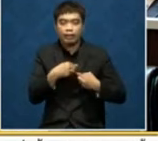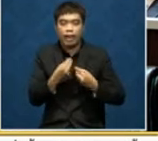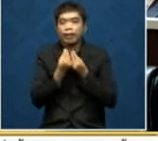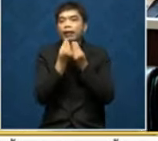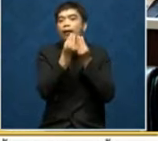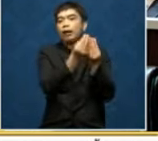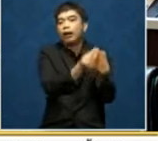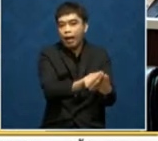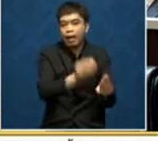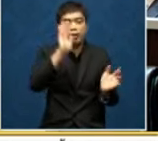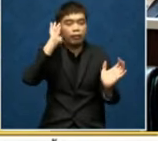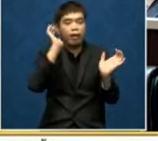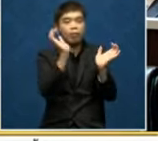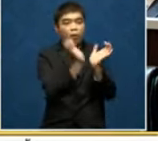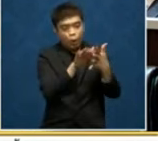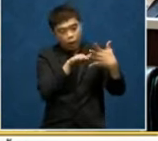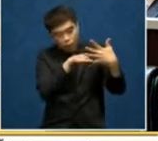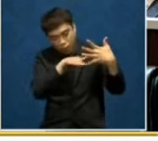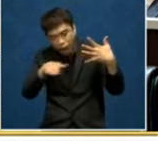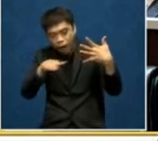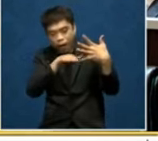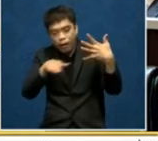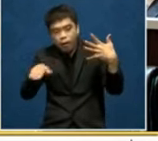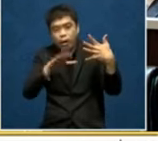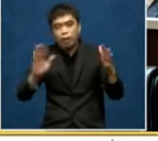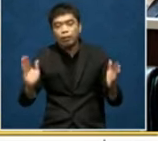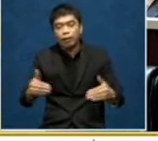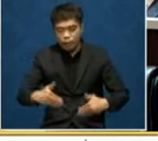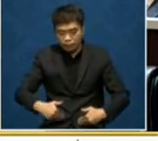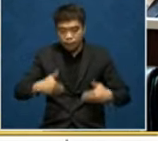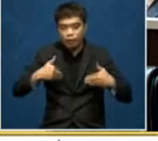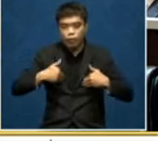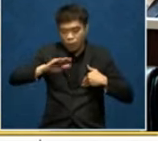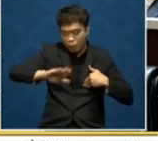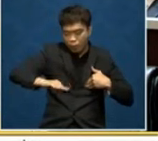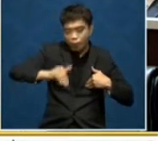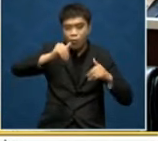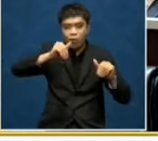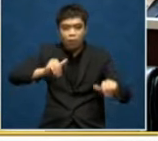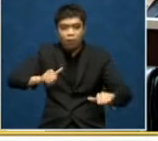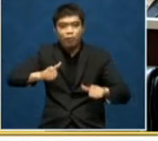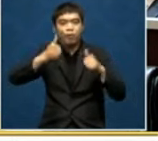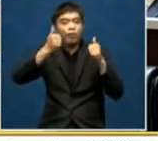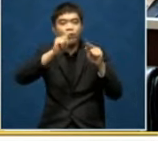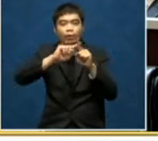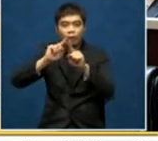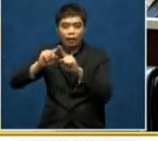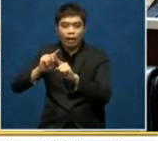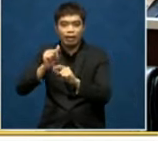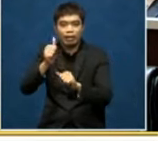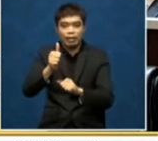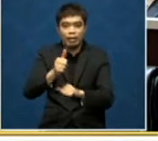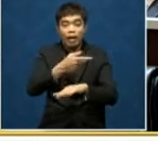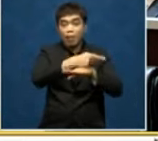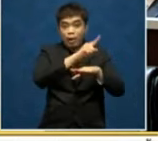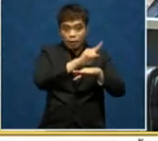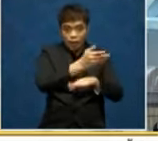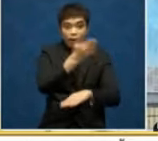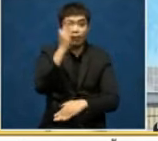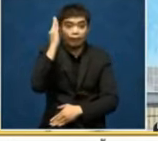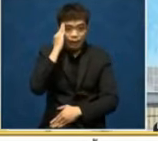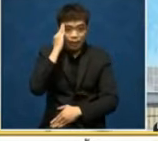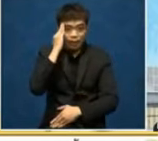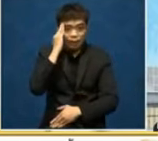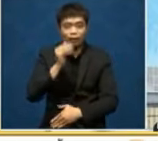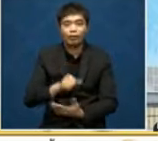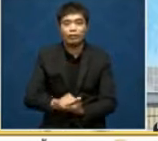การเป็นตำรวจเพื่อจะสร้างเสริมคุณภาพชีวิตที่ดีขึ้นท่านประธานคะท่านคงได้ยินความยาก